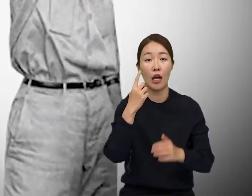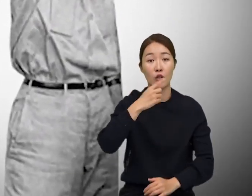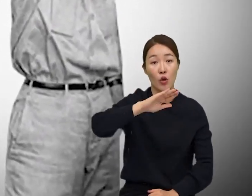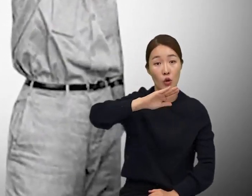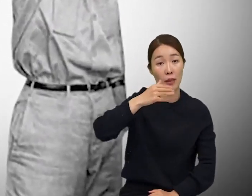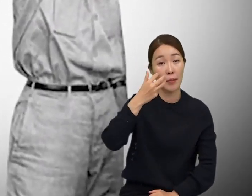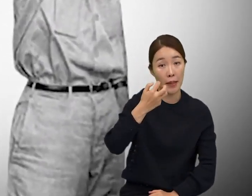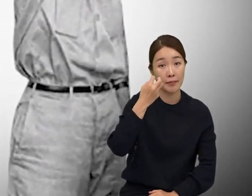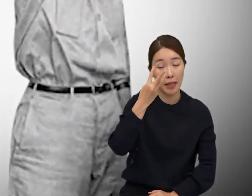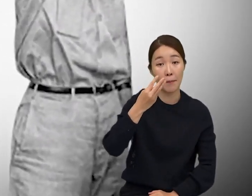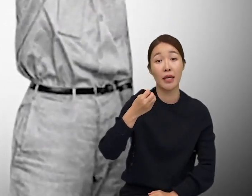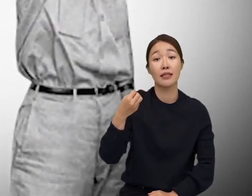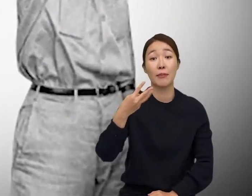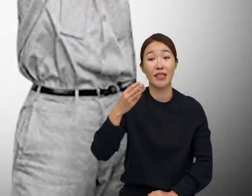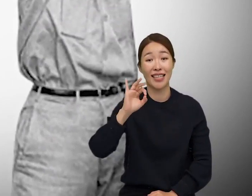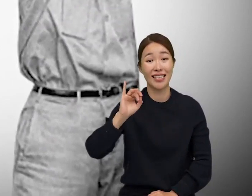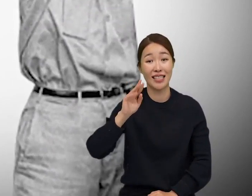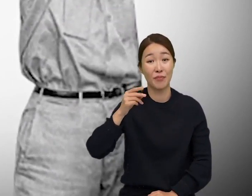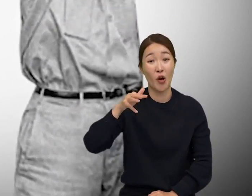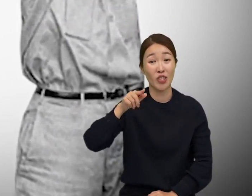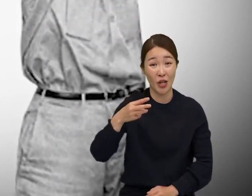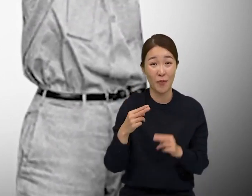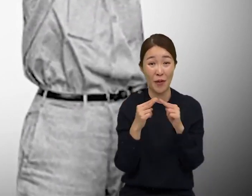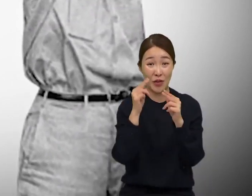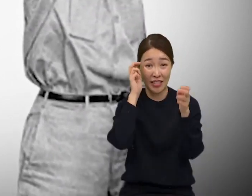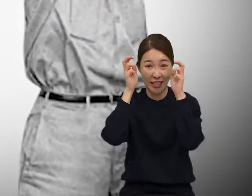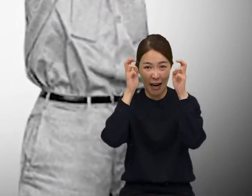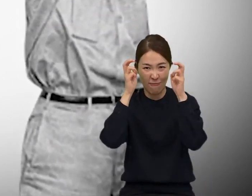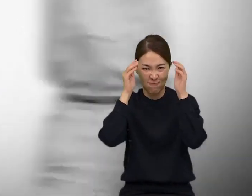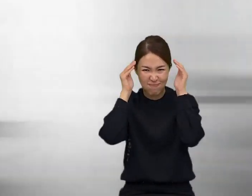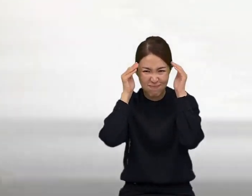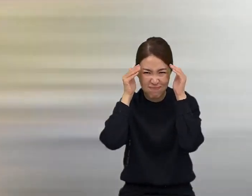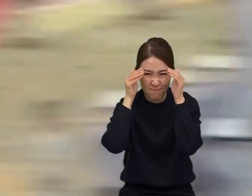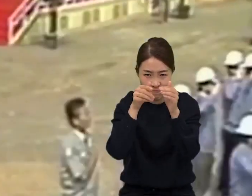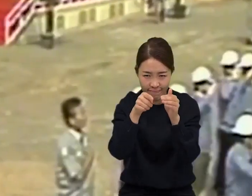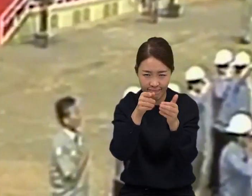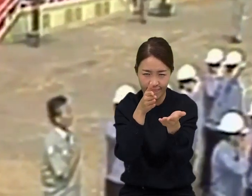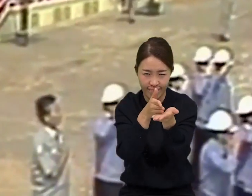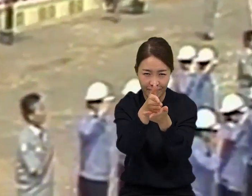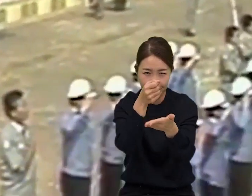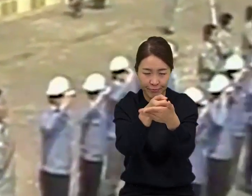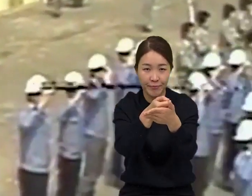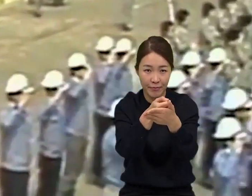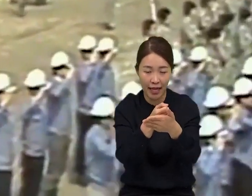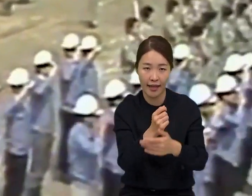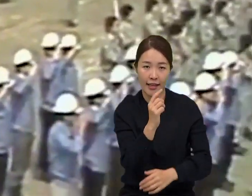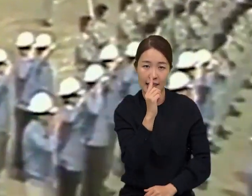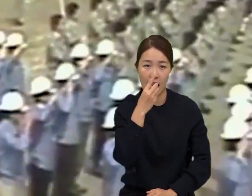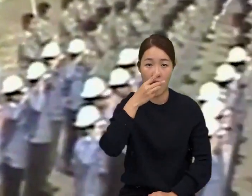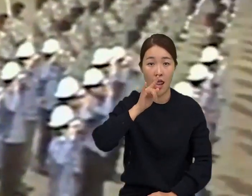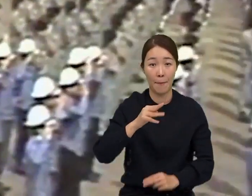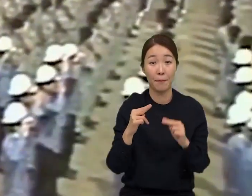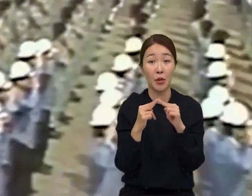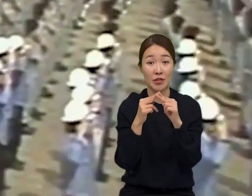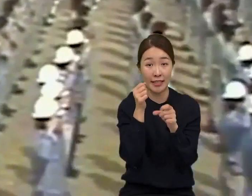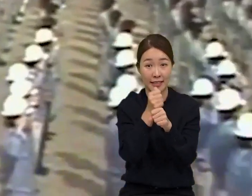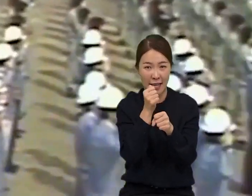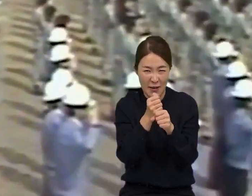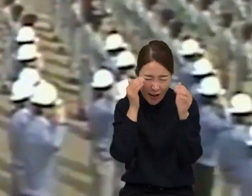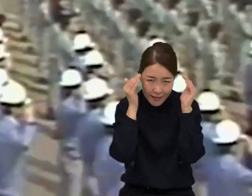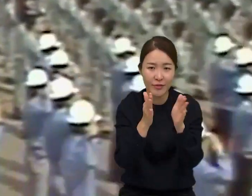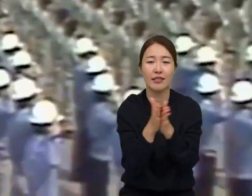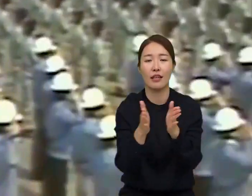1983년 삼성의 이병철은 반도체 사업을 주력 업종으로 결정하고 D램 반도체 제조에 뛰어들었다.